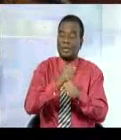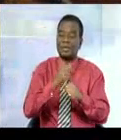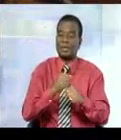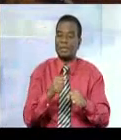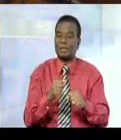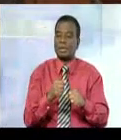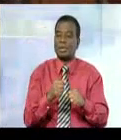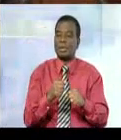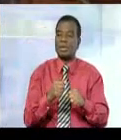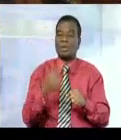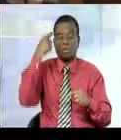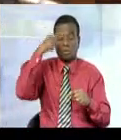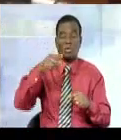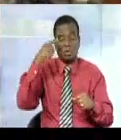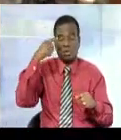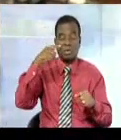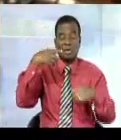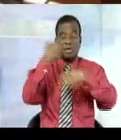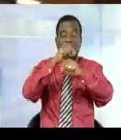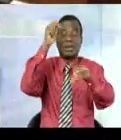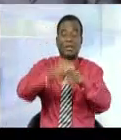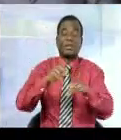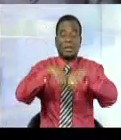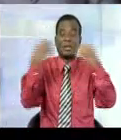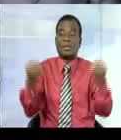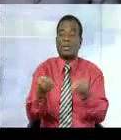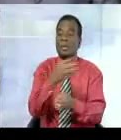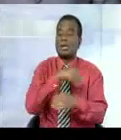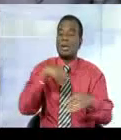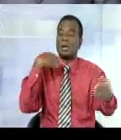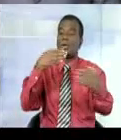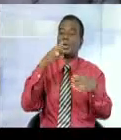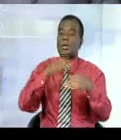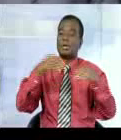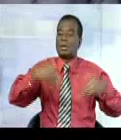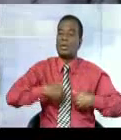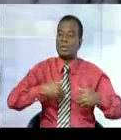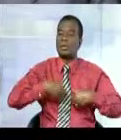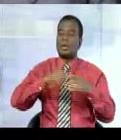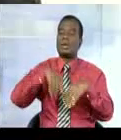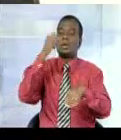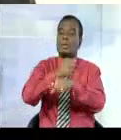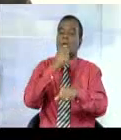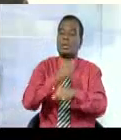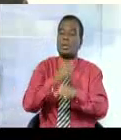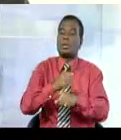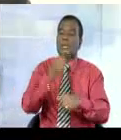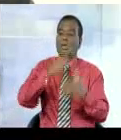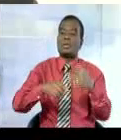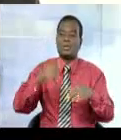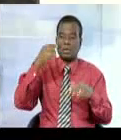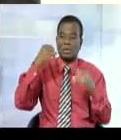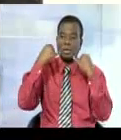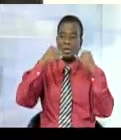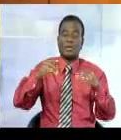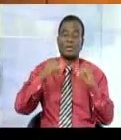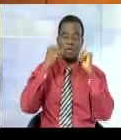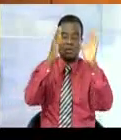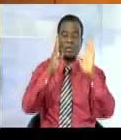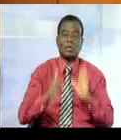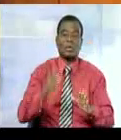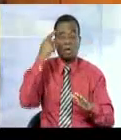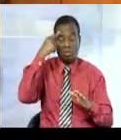expliquées. Pareil pour les freins à la création d'entreprises et l'accès des jeunes à l'emploi. De quoi instruire les journalistes